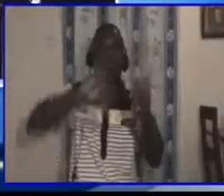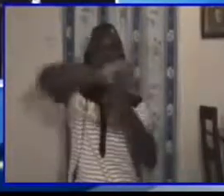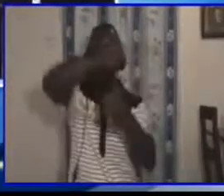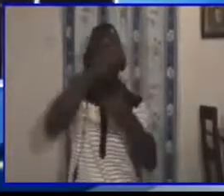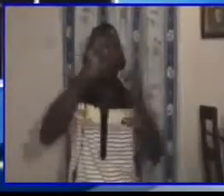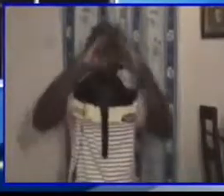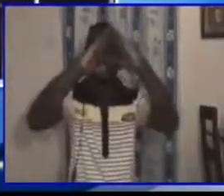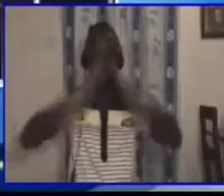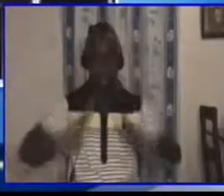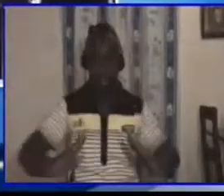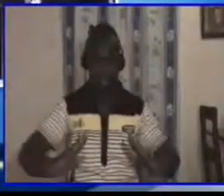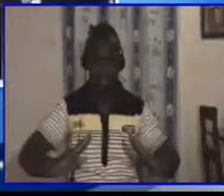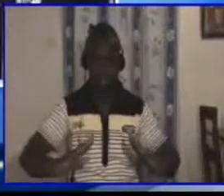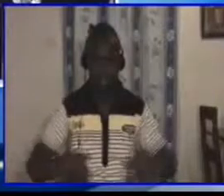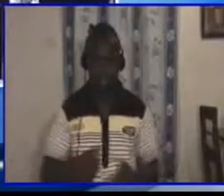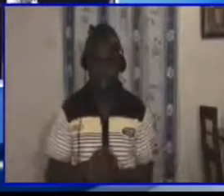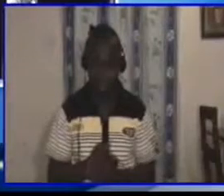capitolo 4